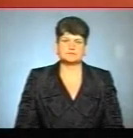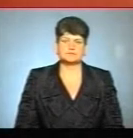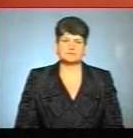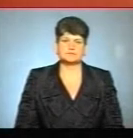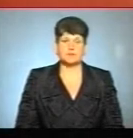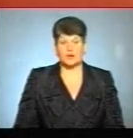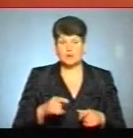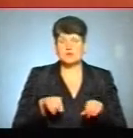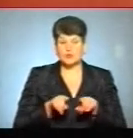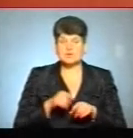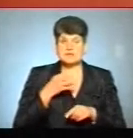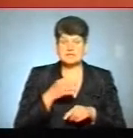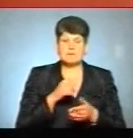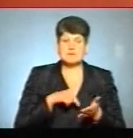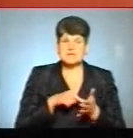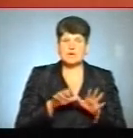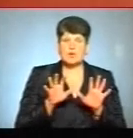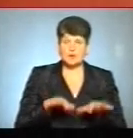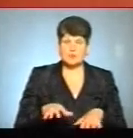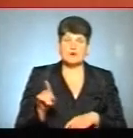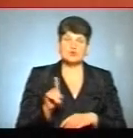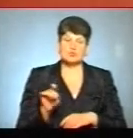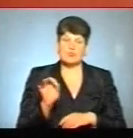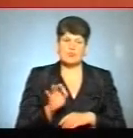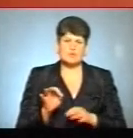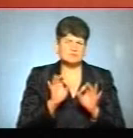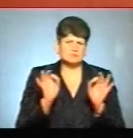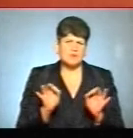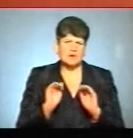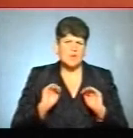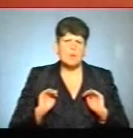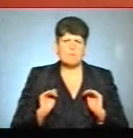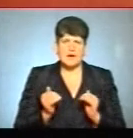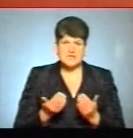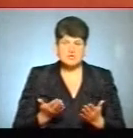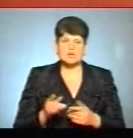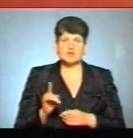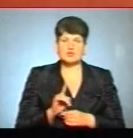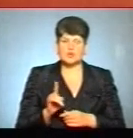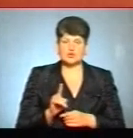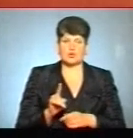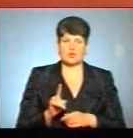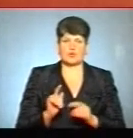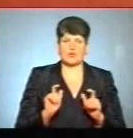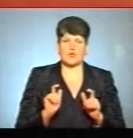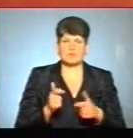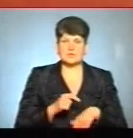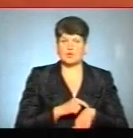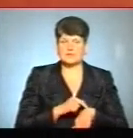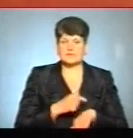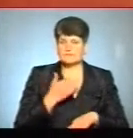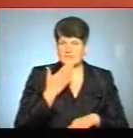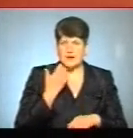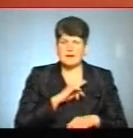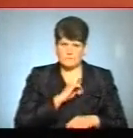Ну, ось також зазначив і міський голова, що про жодні обмеження щодо комендантських годин не йдеться, але